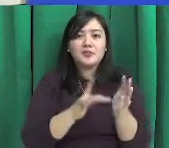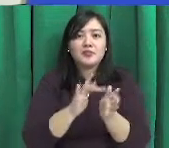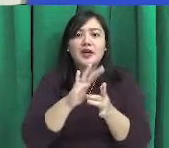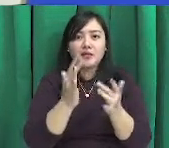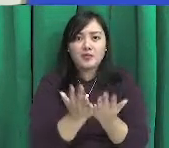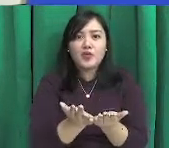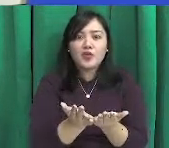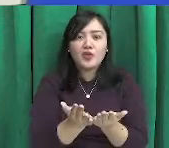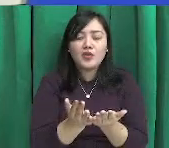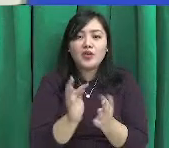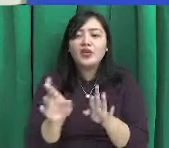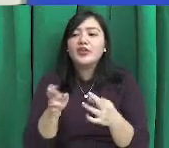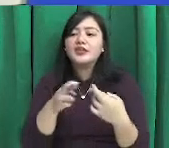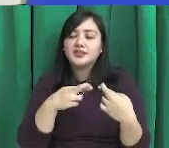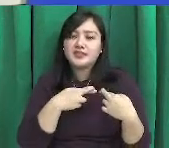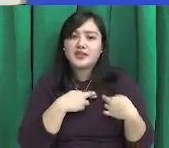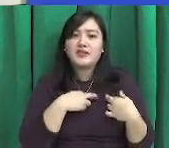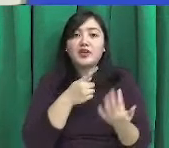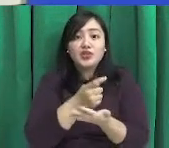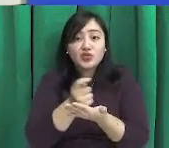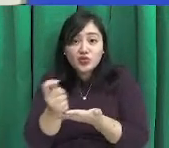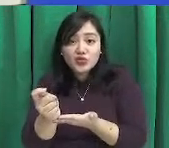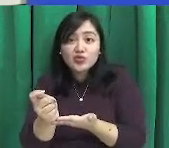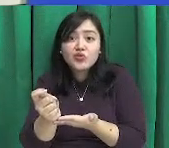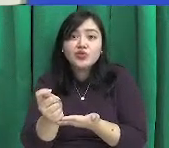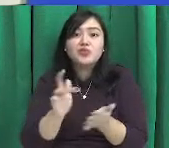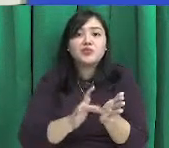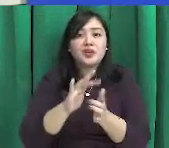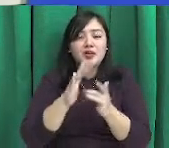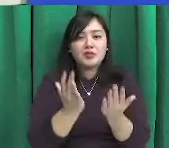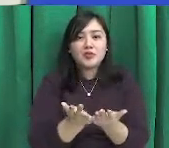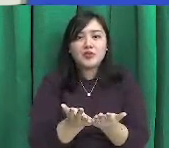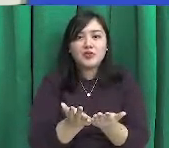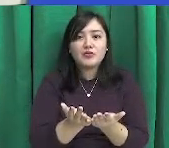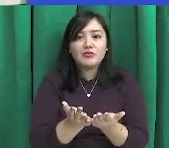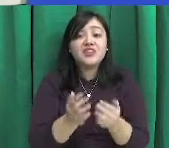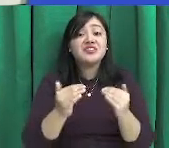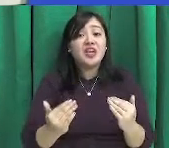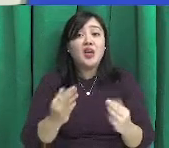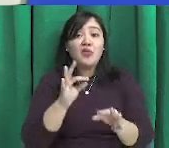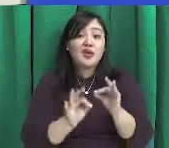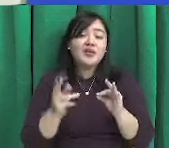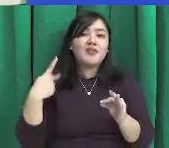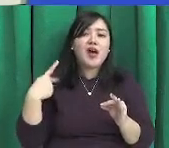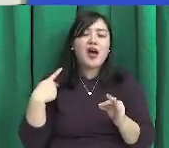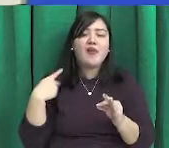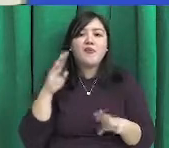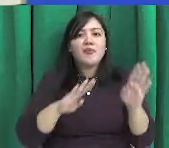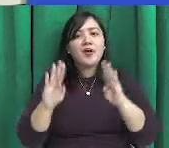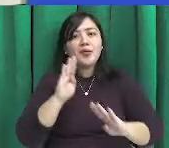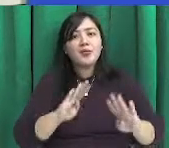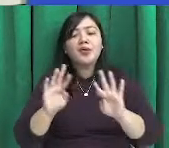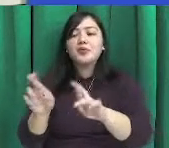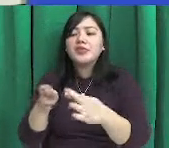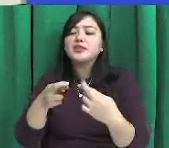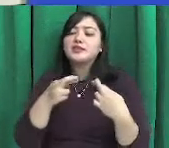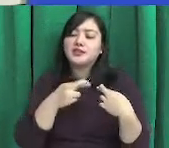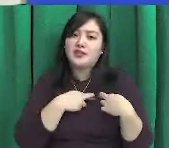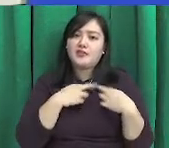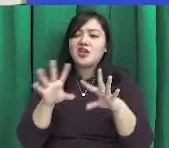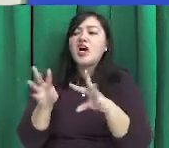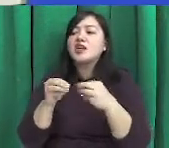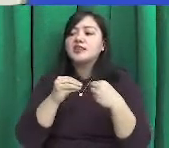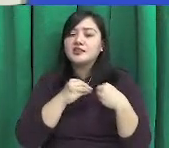Okay? So sana, mga kapatid, nauunawaan niyo po itong sinasabi ko. Kaya may problema ho yung application.